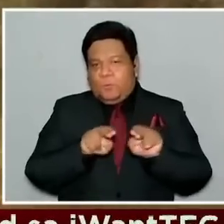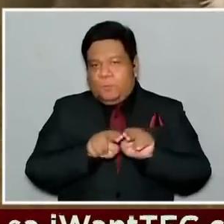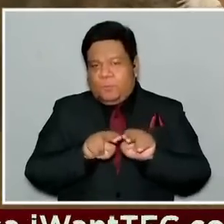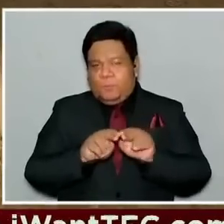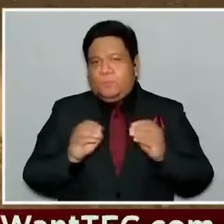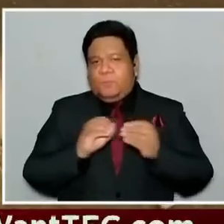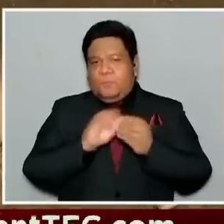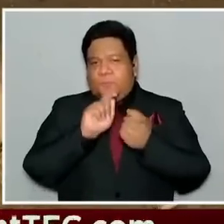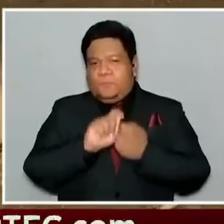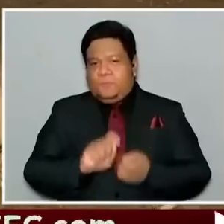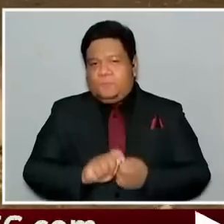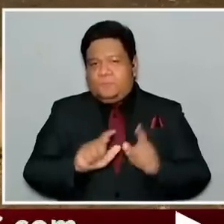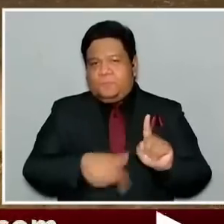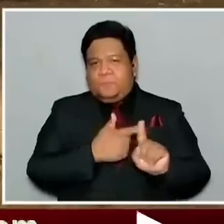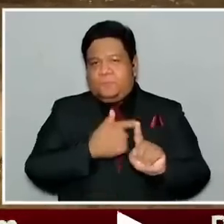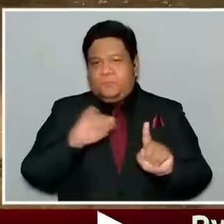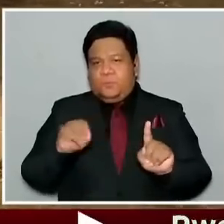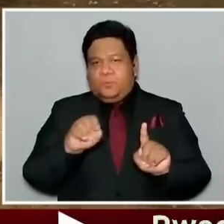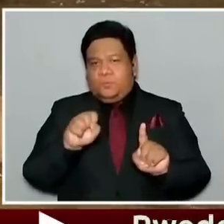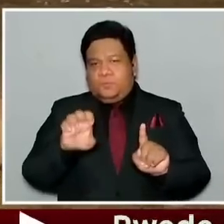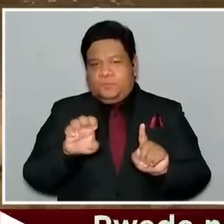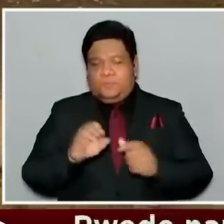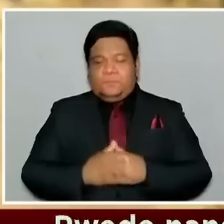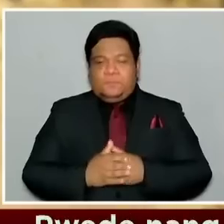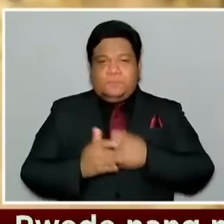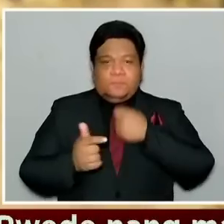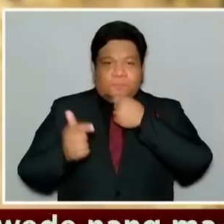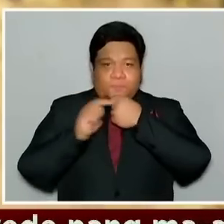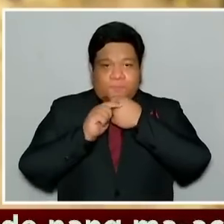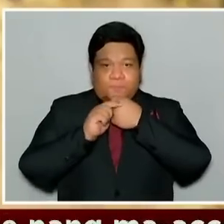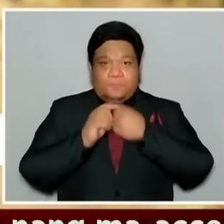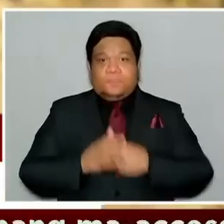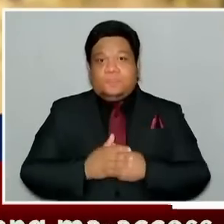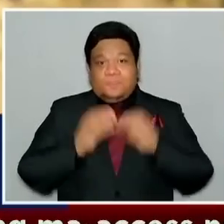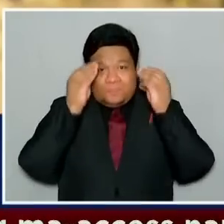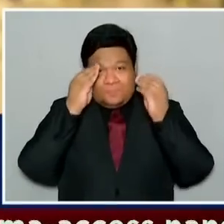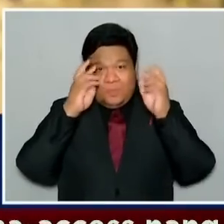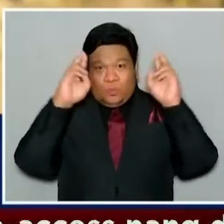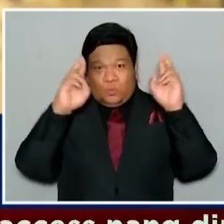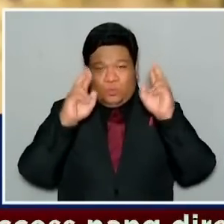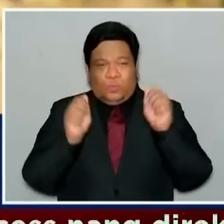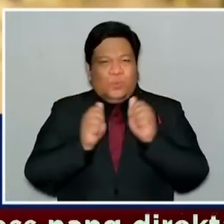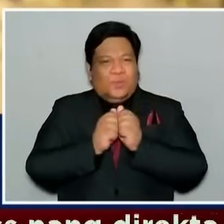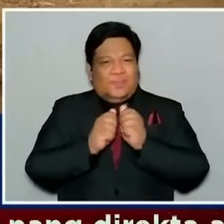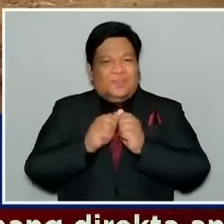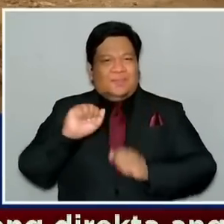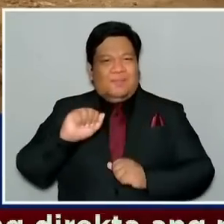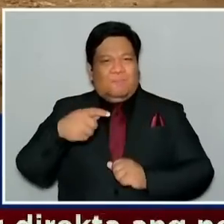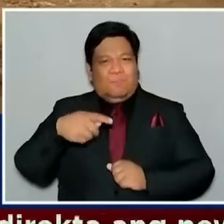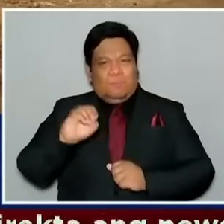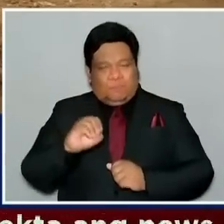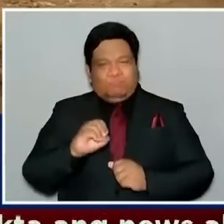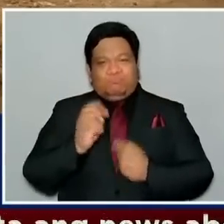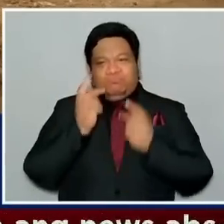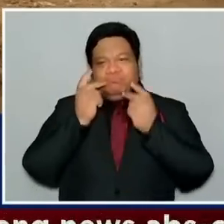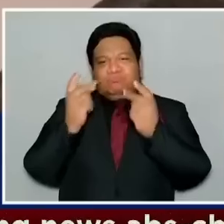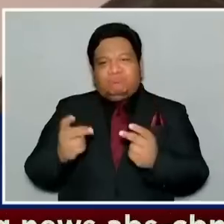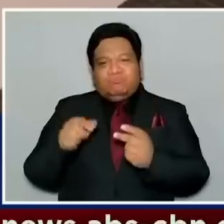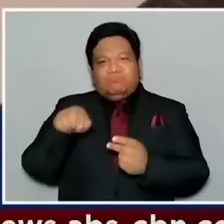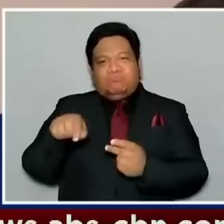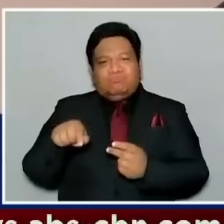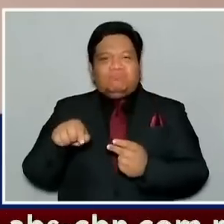Kasama ang mga apo, dinalaw kanina ni Mayor Janice Degamo ang puntod ni Negros Oriental Governor Ruel Degamo na inilibing